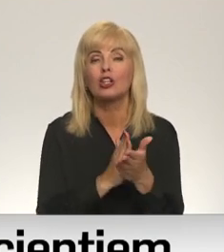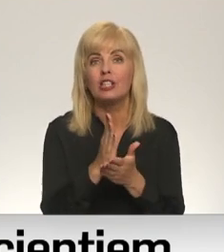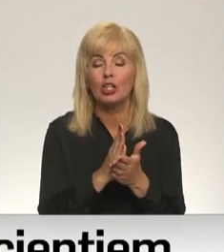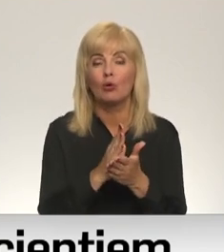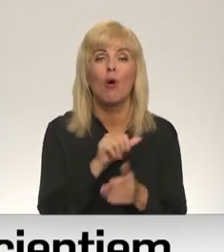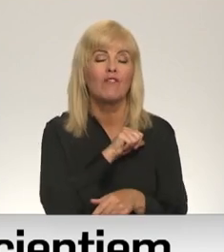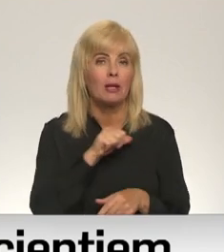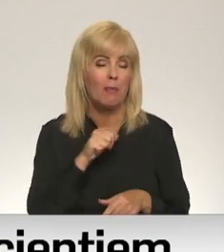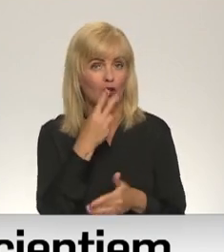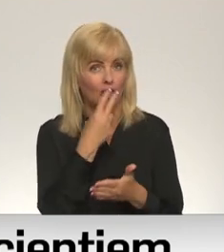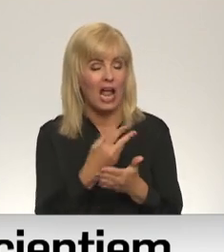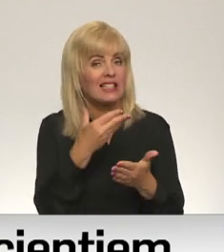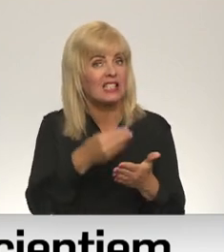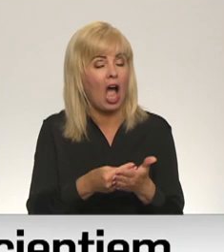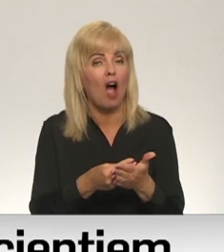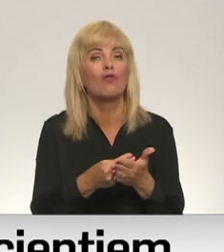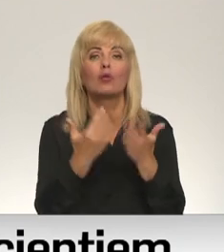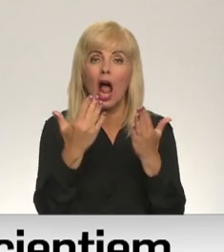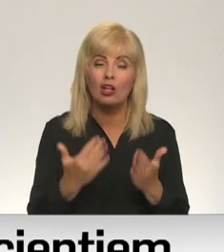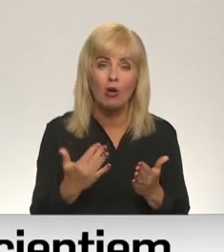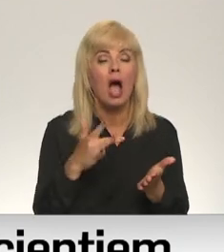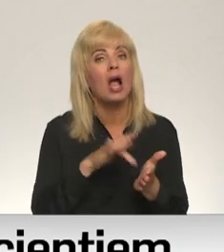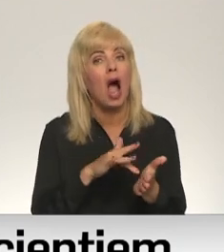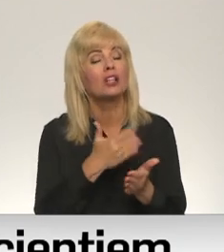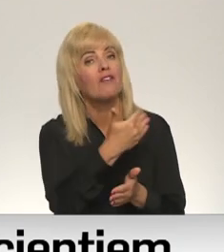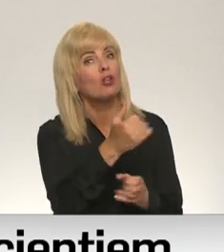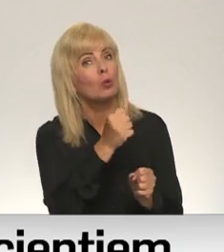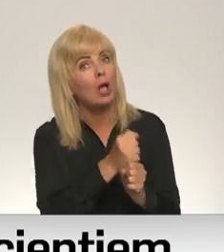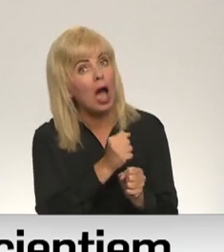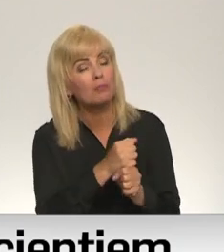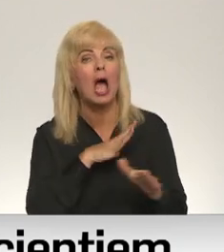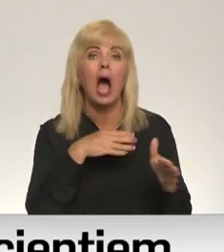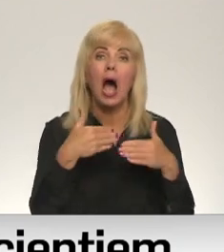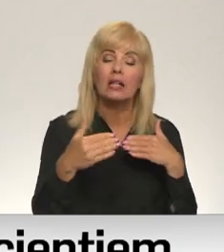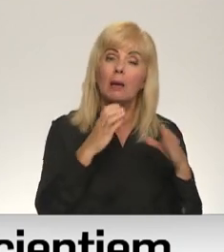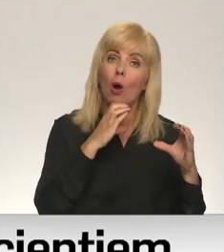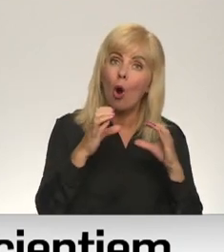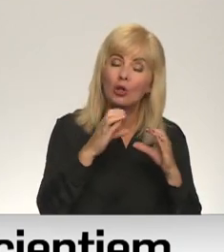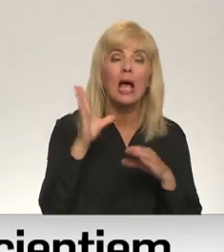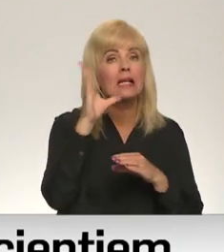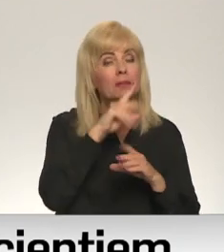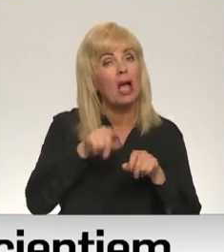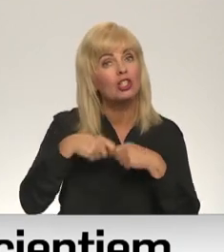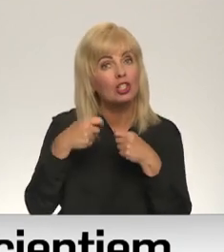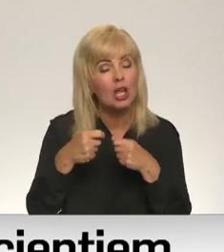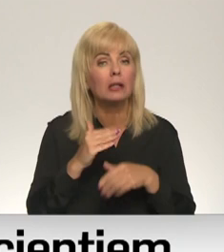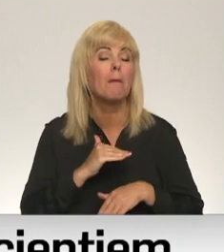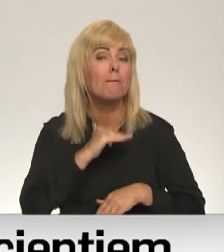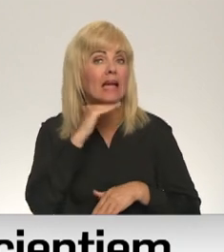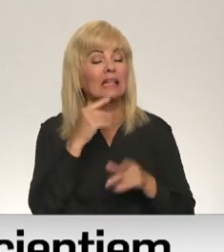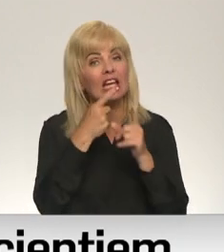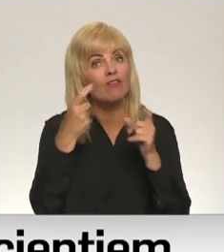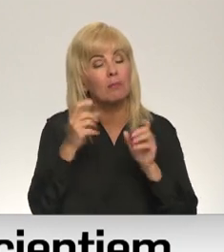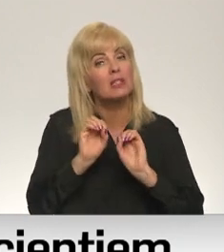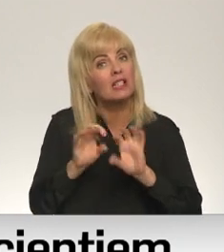tieši par savu darbu. Ja? Ko par viņiem domā, kāda ir bijusi viņu attieksme, kāda ir bijusi komunikācija, vai viņi ir spējuši sniegt pietiekamu informāciju pacientam,